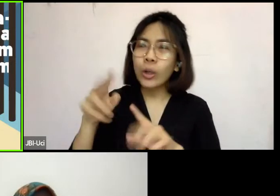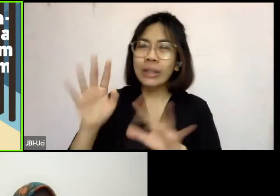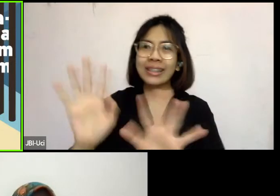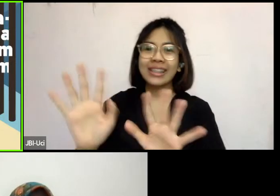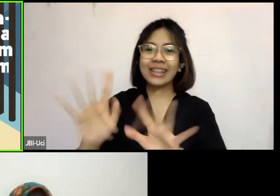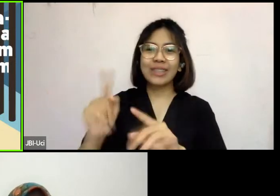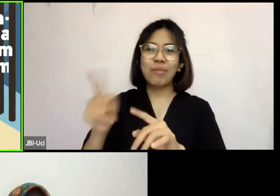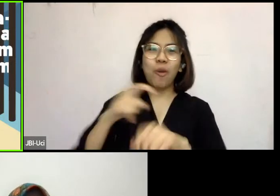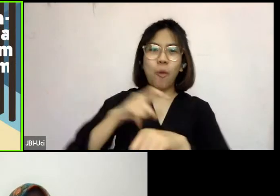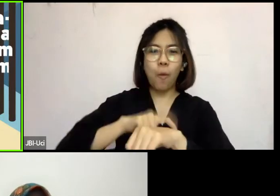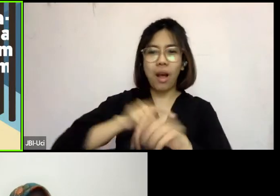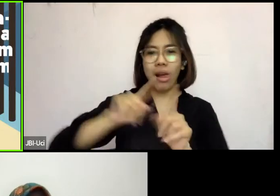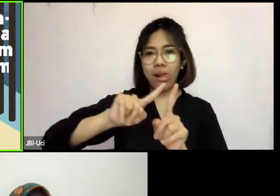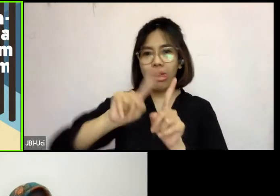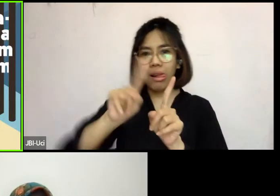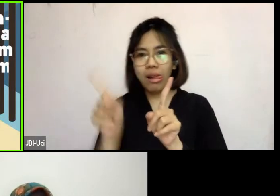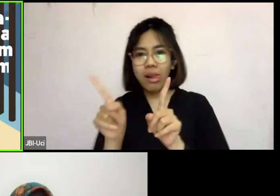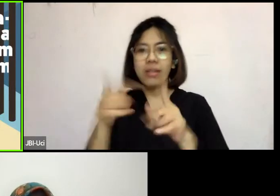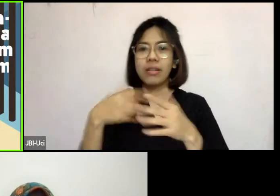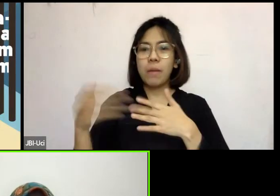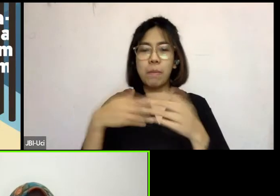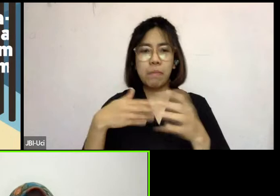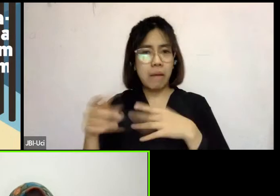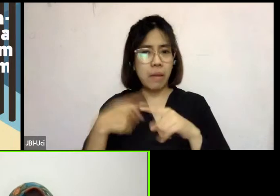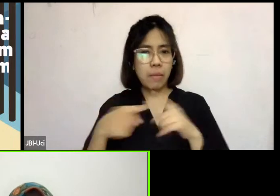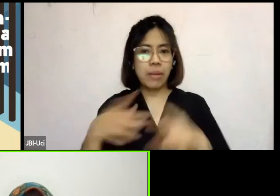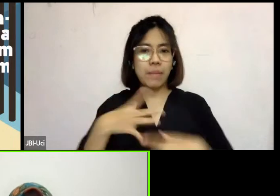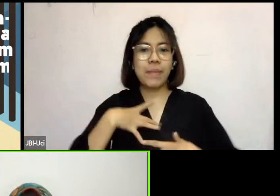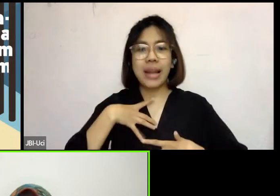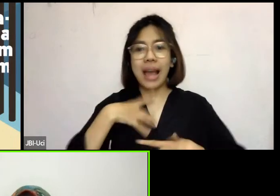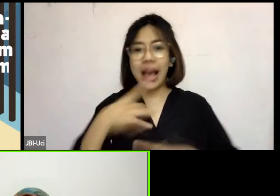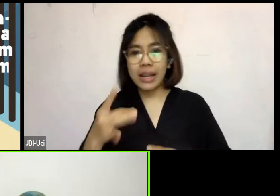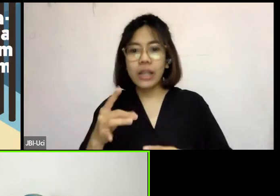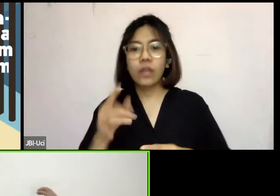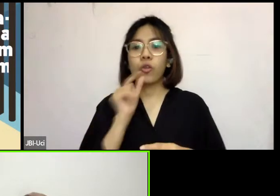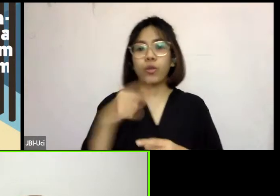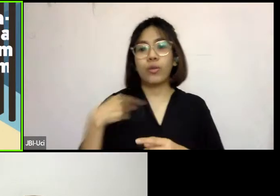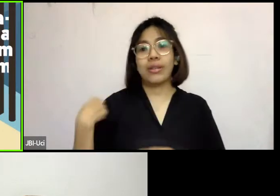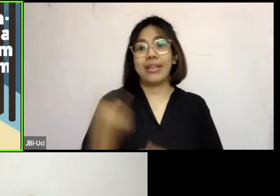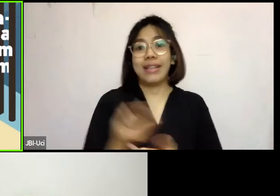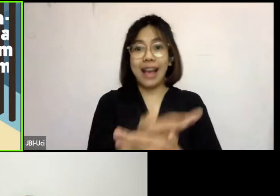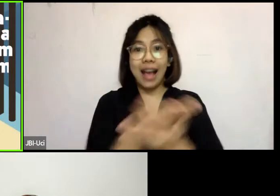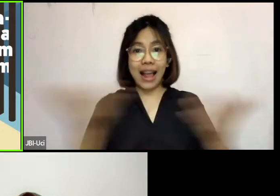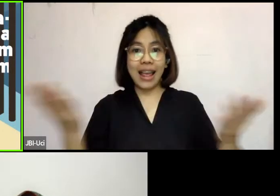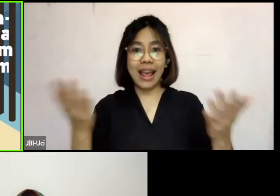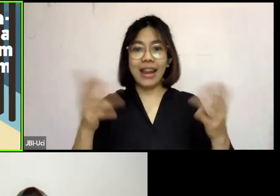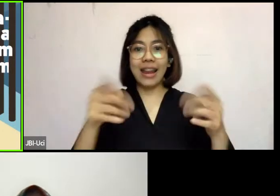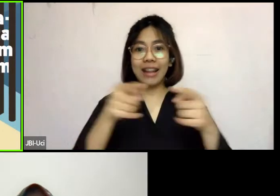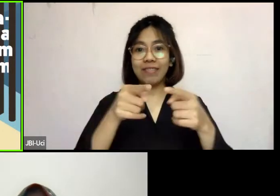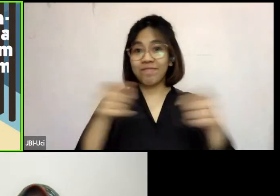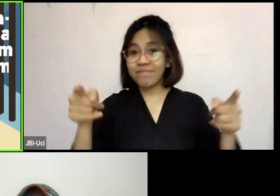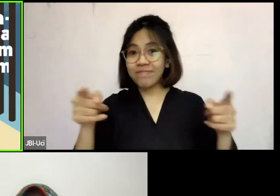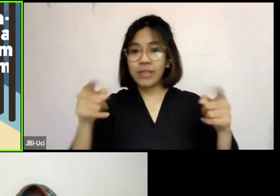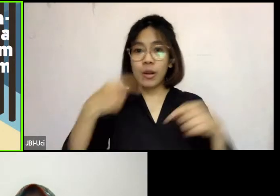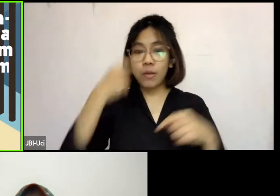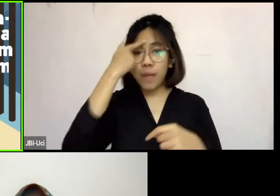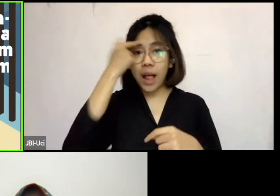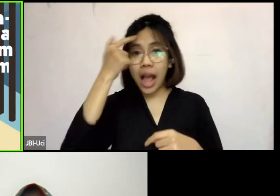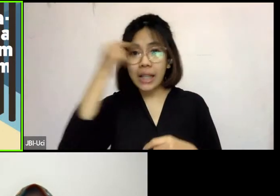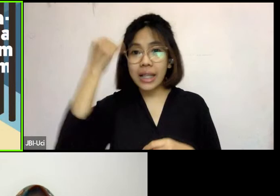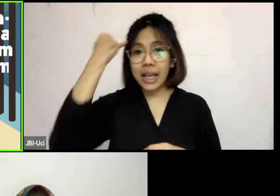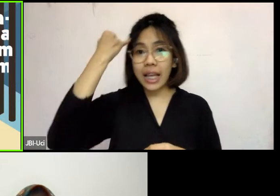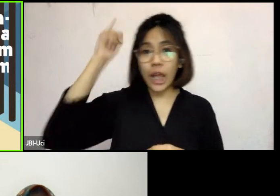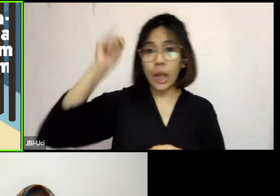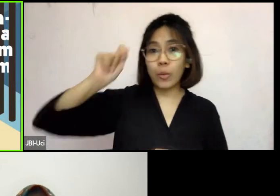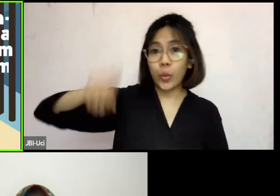lewat dikit tapi menurut saya sangat menarik dan buat kita mungkin disini sebagian besar yang belajar ilmu hukum